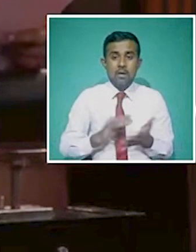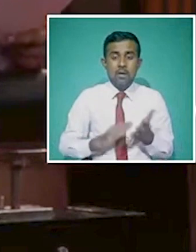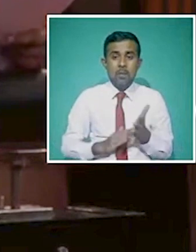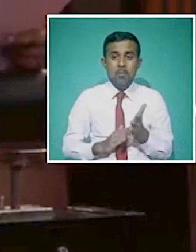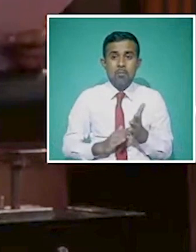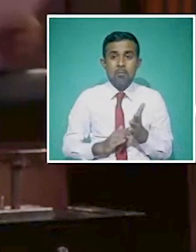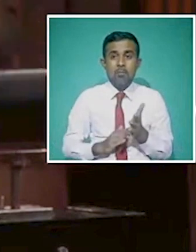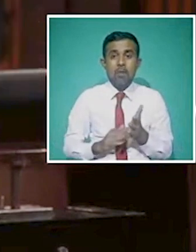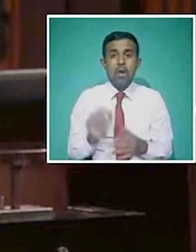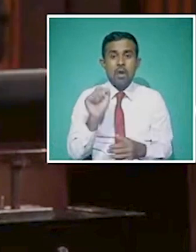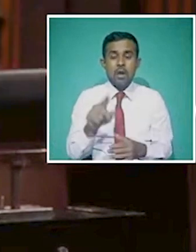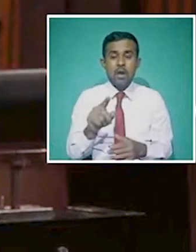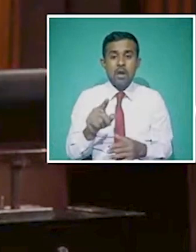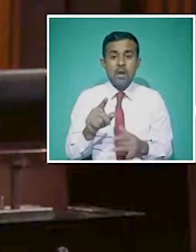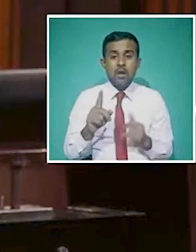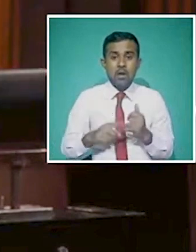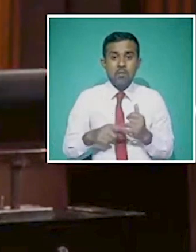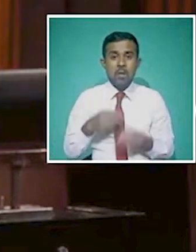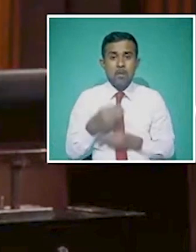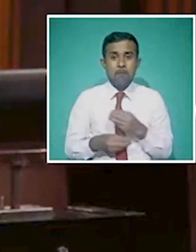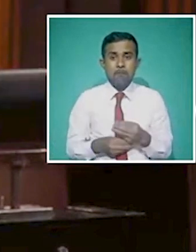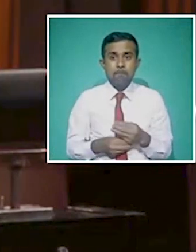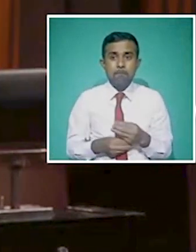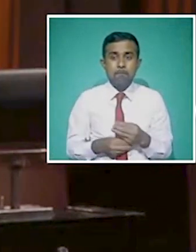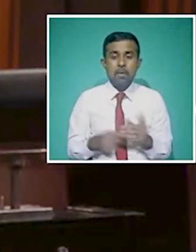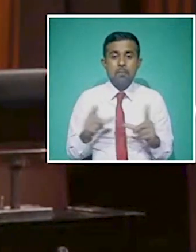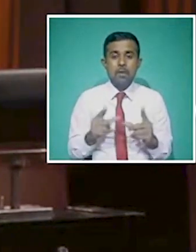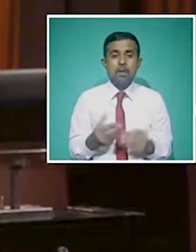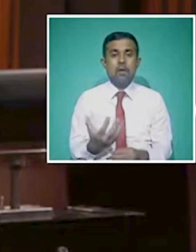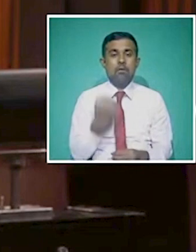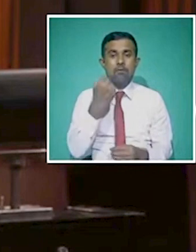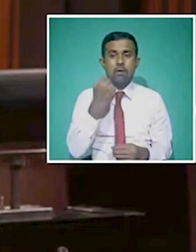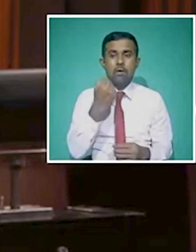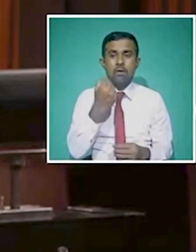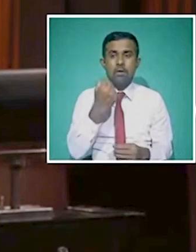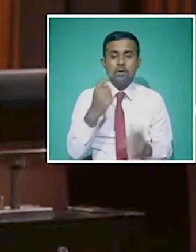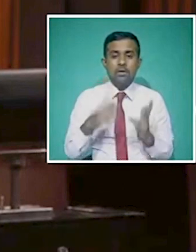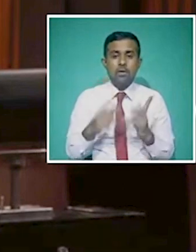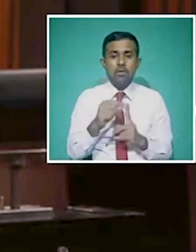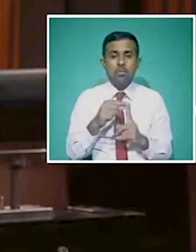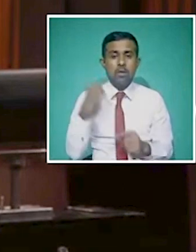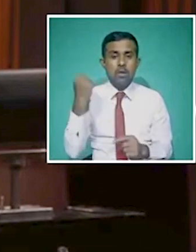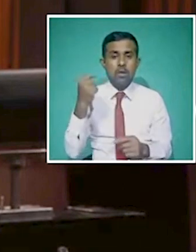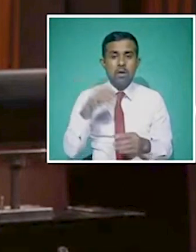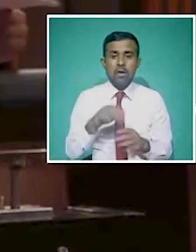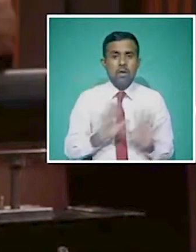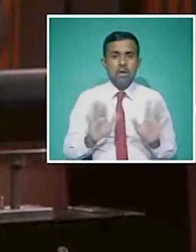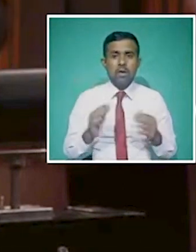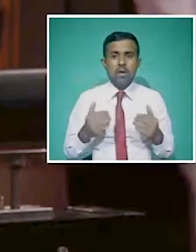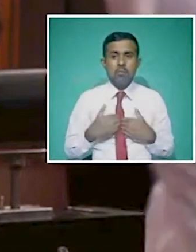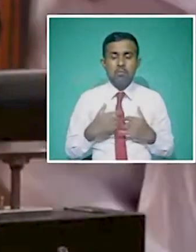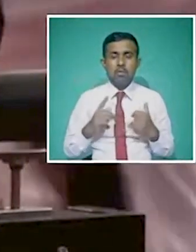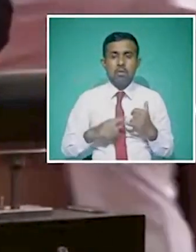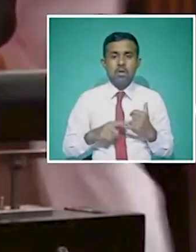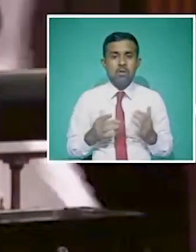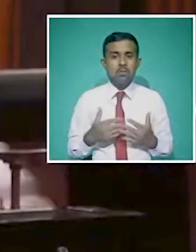තමයි සභාපති. එයාගේ නමට තමයි අප්ටවුන් වෙන්චර්ස් තියෙන්නේ. අප්ටවුන් වෙන්චර්ස් එකට පර්මිට් එක අරගෙන. එතකොට කෝප් කමිටුවේ රැස්වීමට ඇවිල්ලා යකුවා. නෑ නෑ නෑ මම දැන් අප්ටවුන්